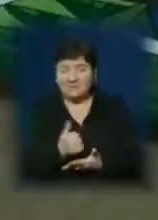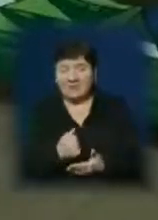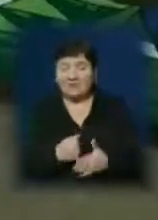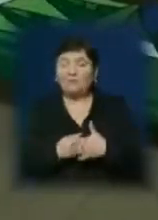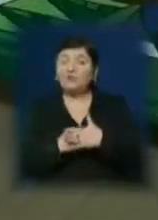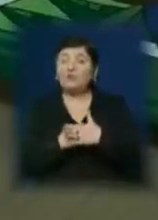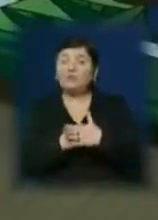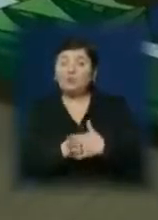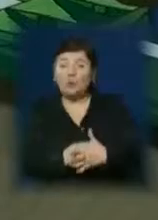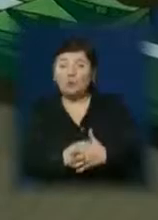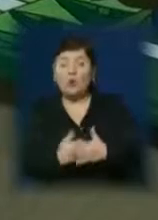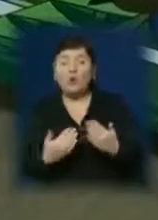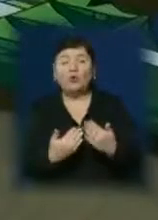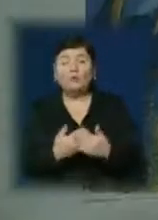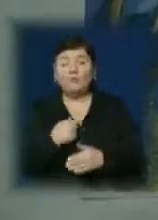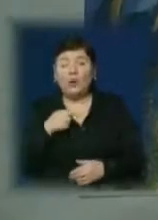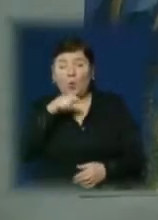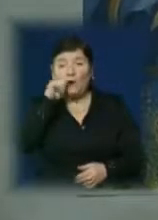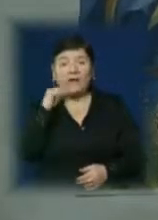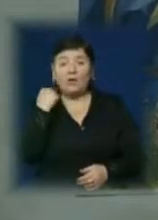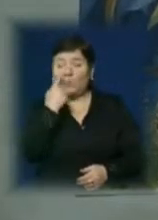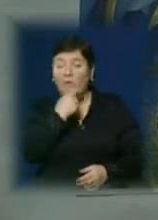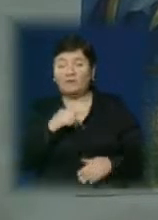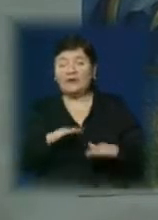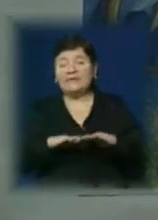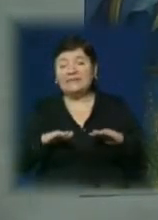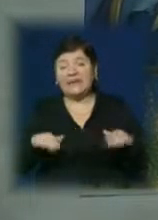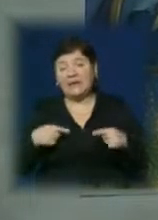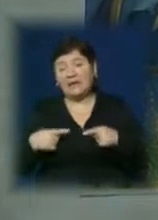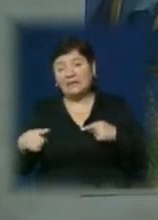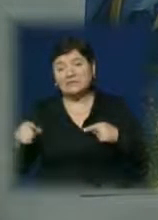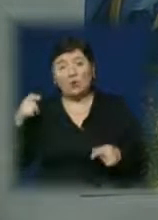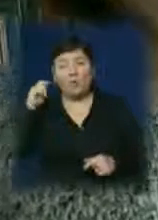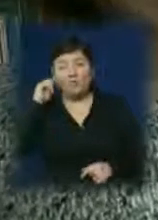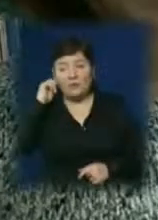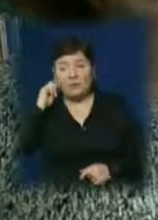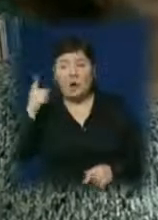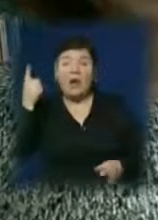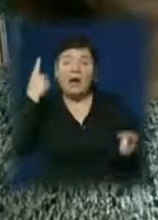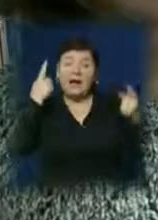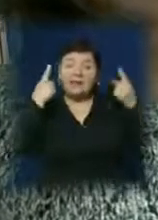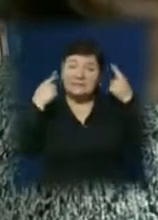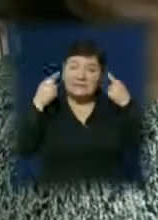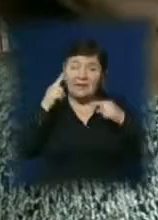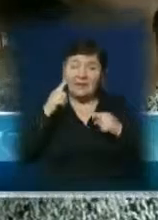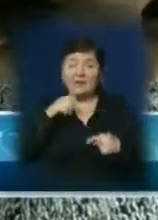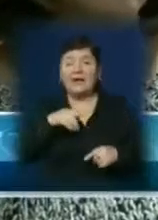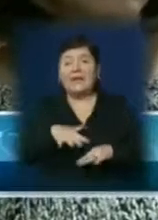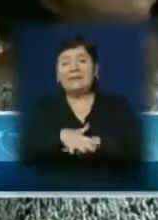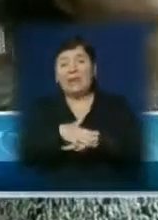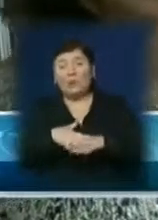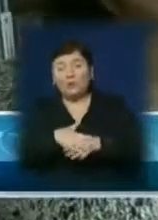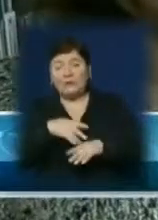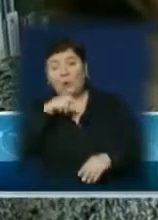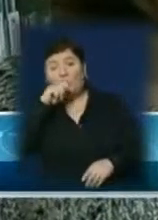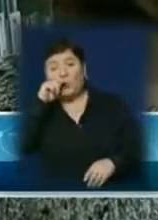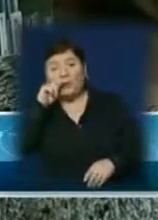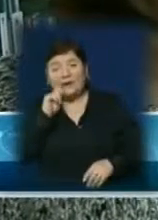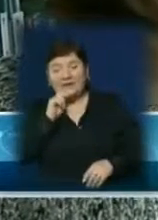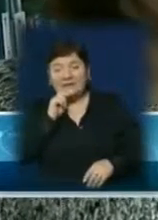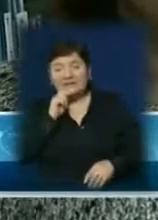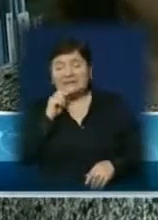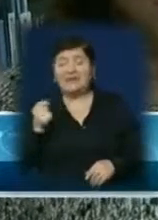цією метою організували благодійну акцію «Допоможи ровесникам зі Сходу». Зібрані видання передадуть до шкіл і бібліотек